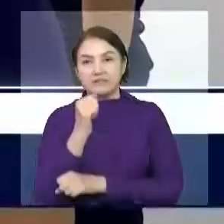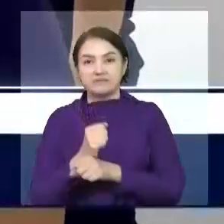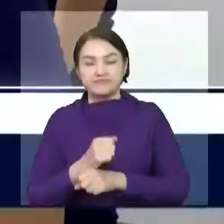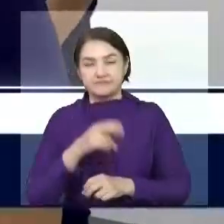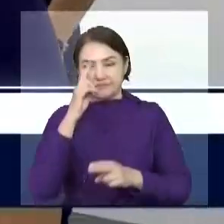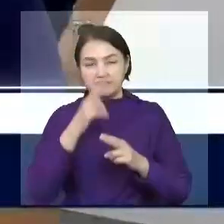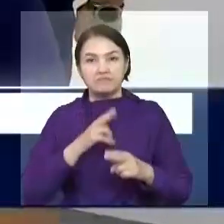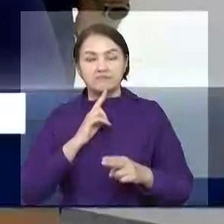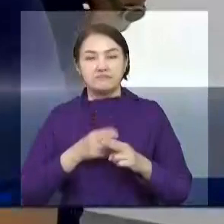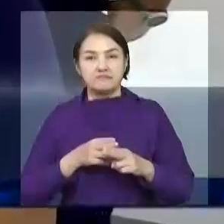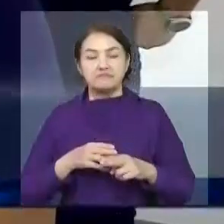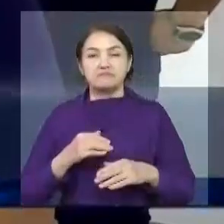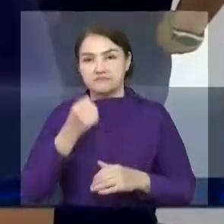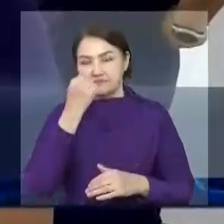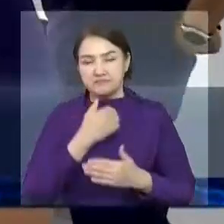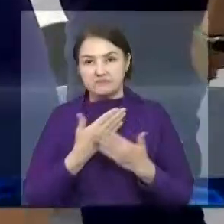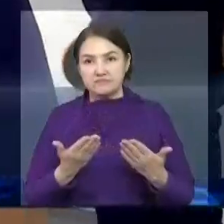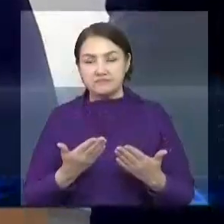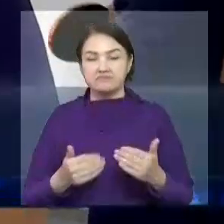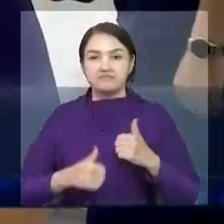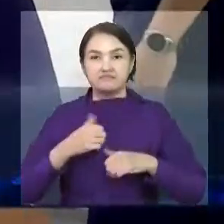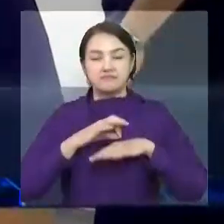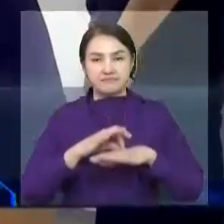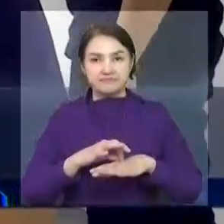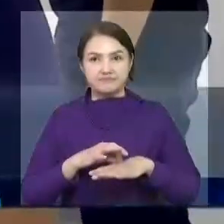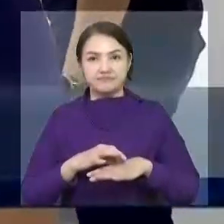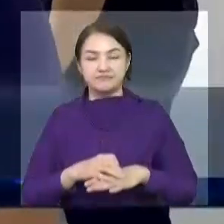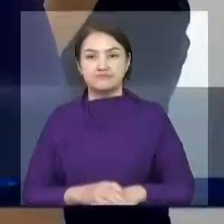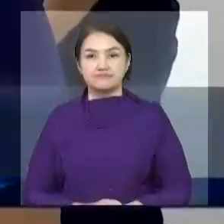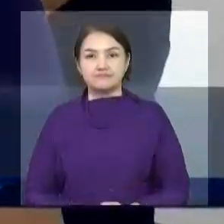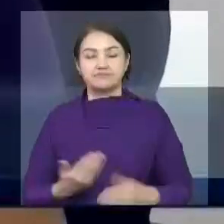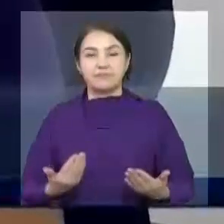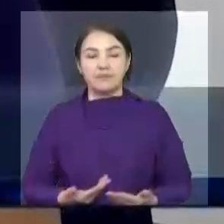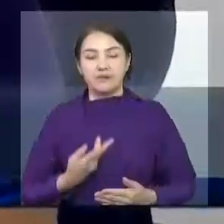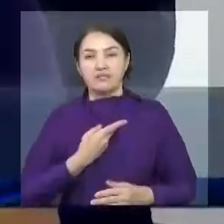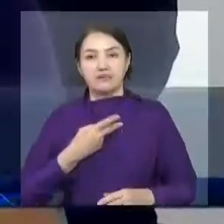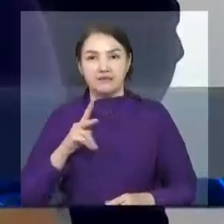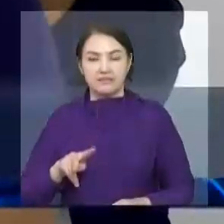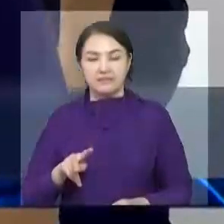буын, әріптестерімізге үлкен рахмет айтам. Осы сайысты өткізіп жатқан өмірден озған